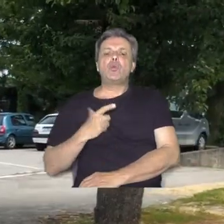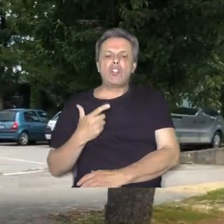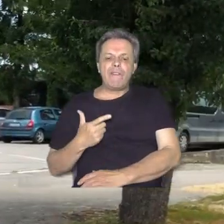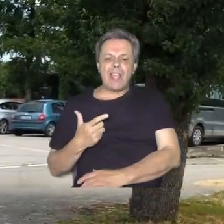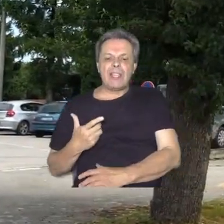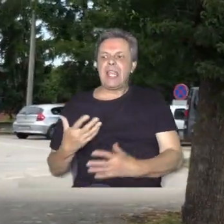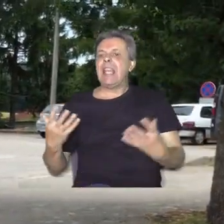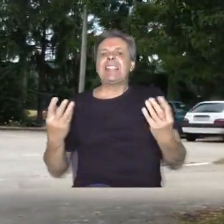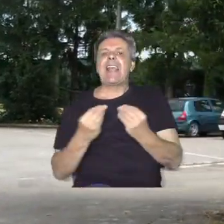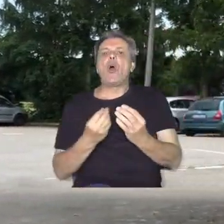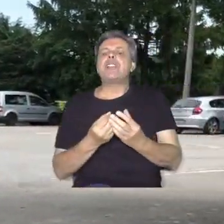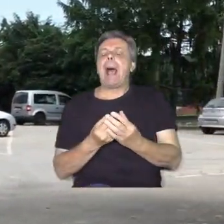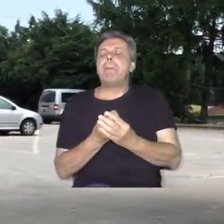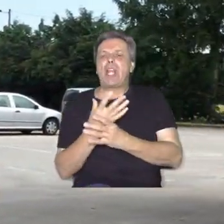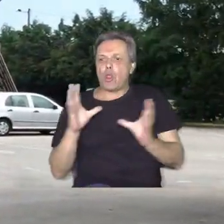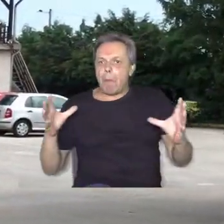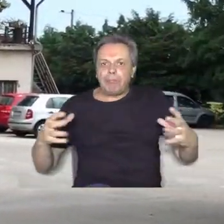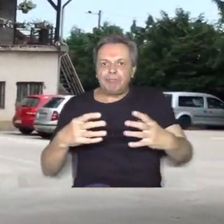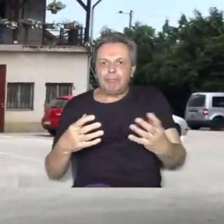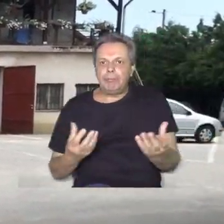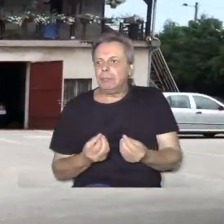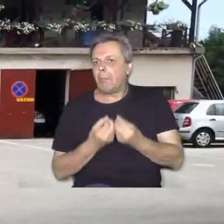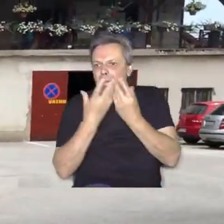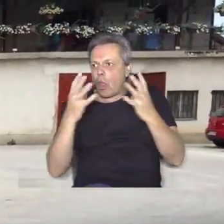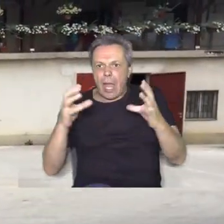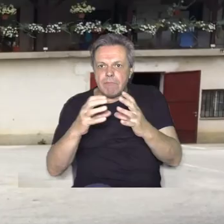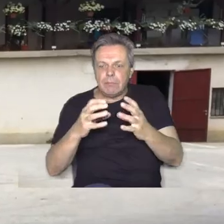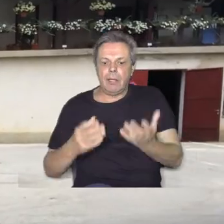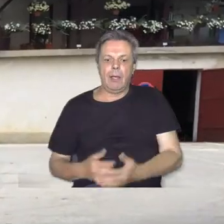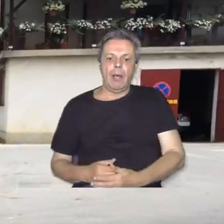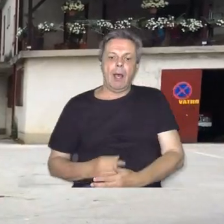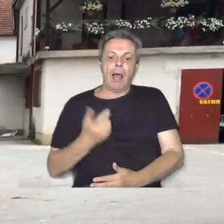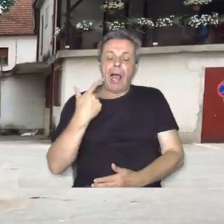su živjeti u suživotu sa prirodom. Ali